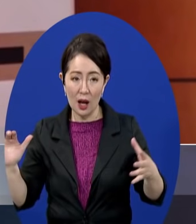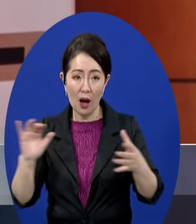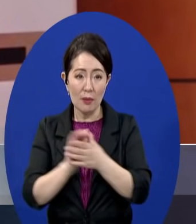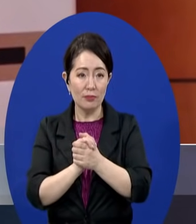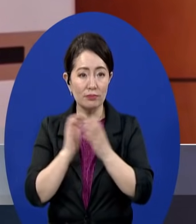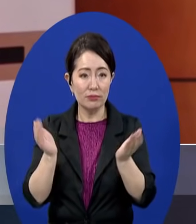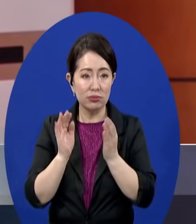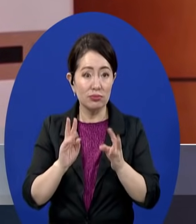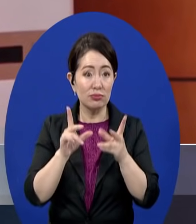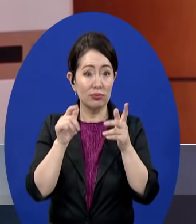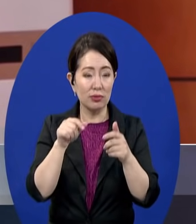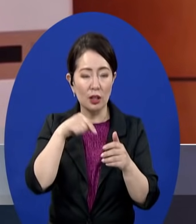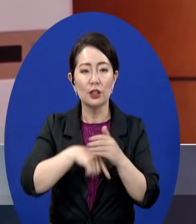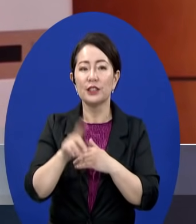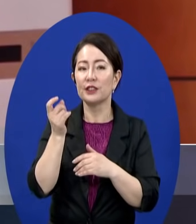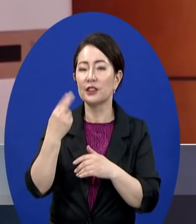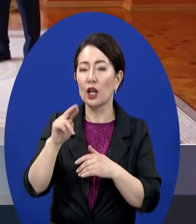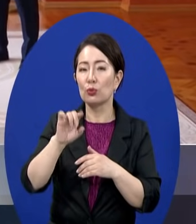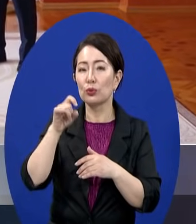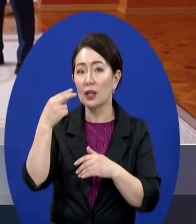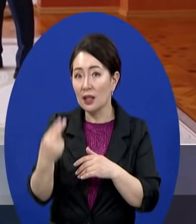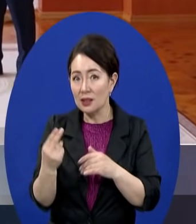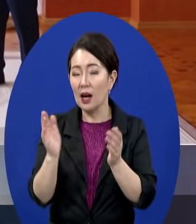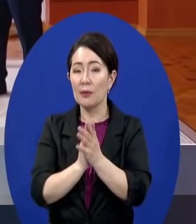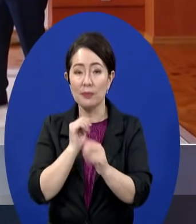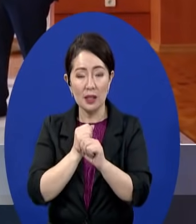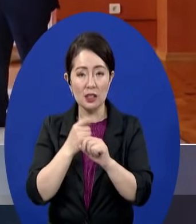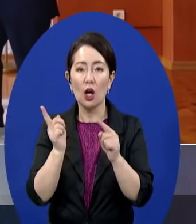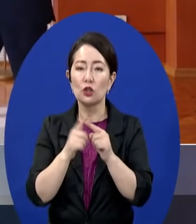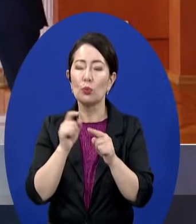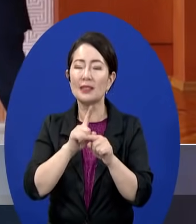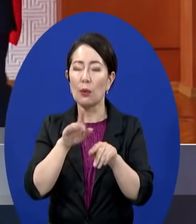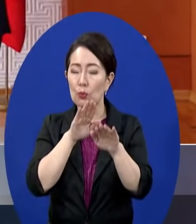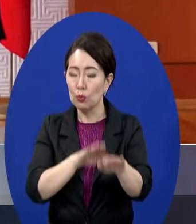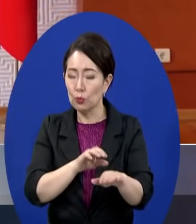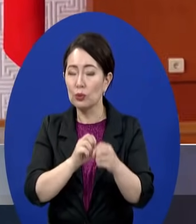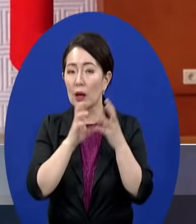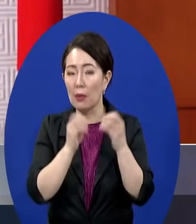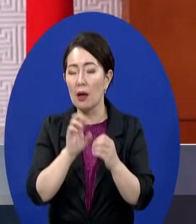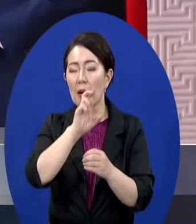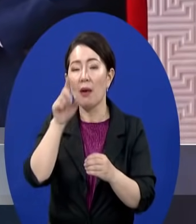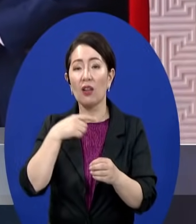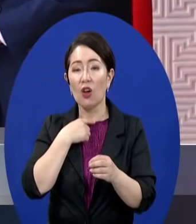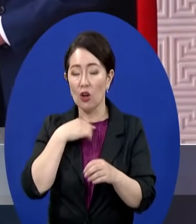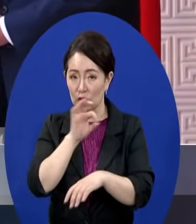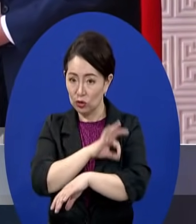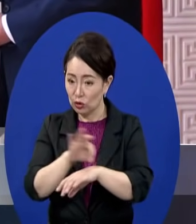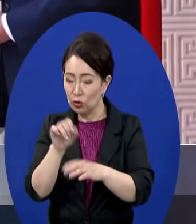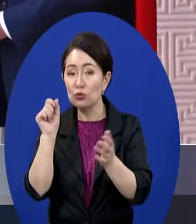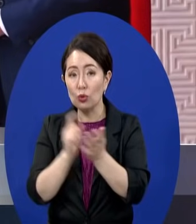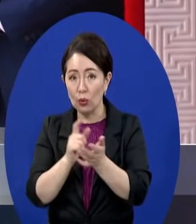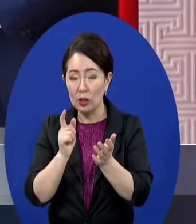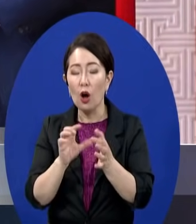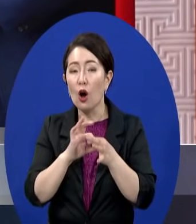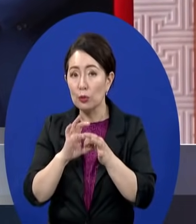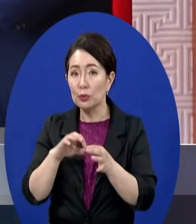бэхжүүлэхэд дэд үтсийн салбарын хамтын ажиллагаа, ялангуяа төмөр замын бүтээн байгуулалт, байгалийн хий хоолойн төсөл онцгой ач холбогдолтой гэдгийг онцлон тэмдэглэсэн